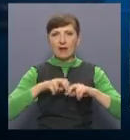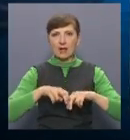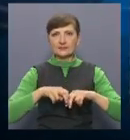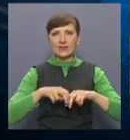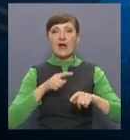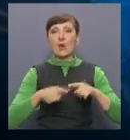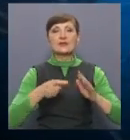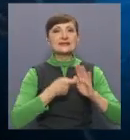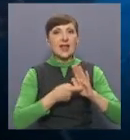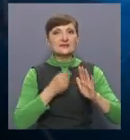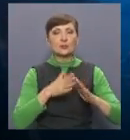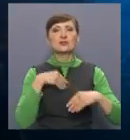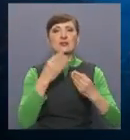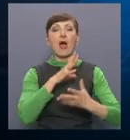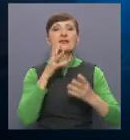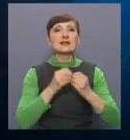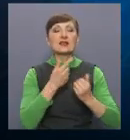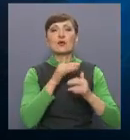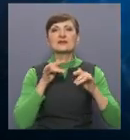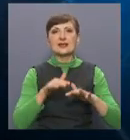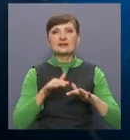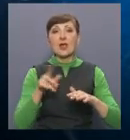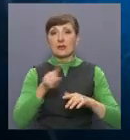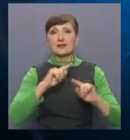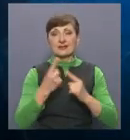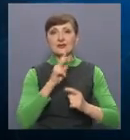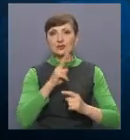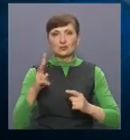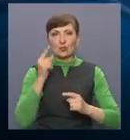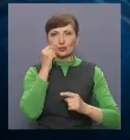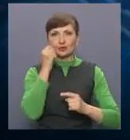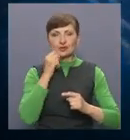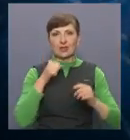В ходе следствия будет дана оценка и действиям народных героев, задержавших